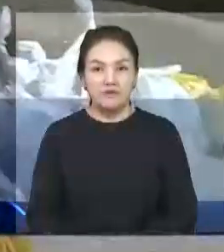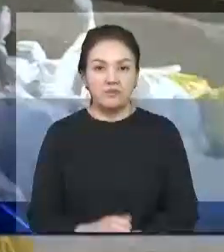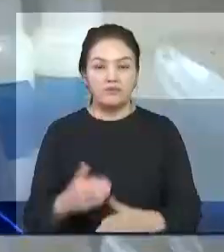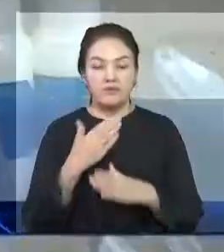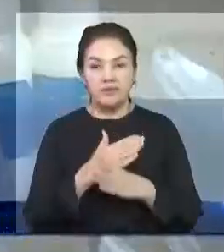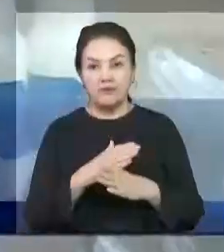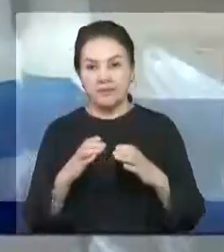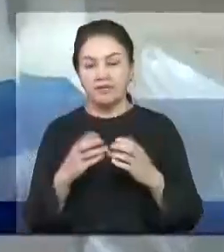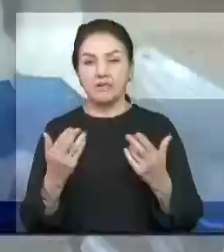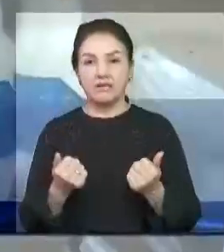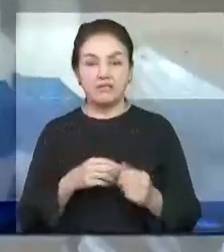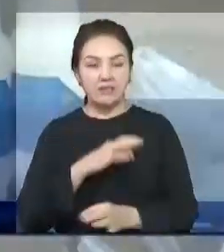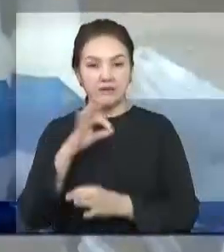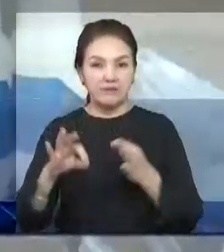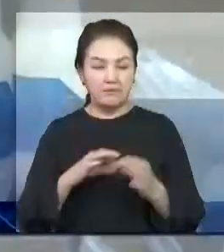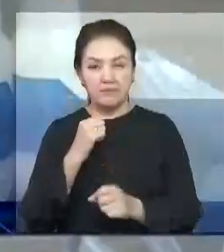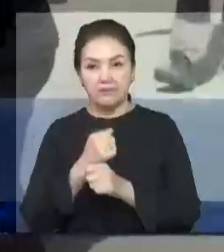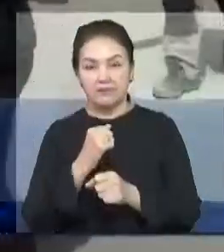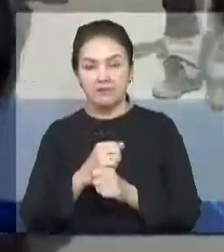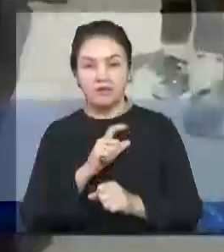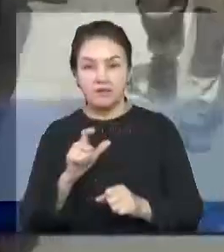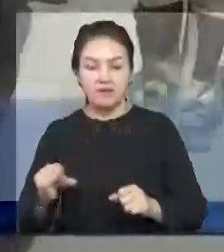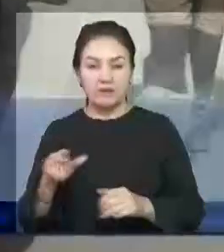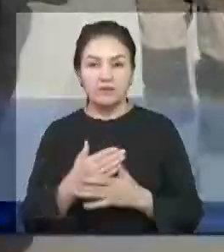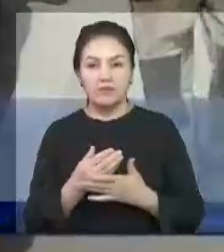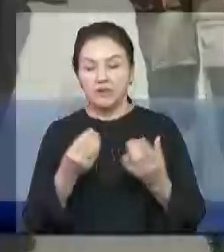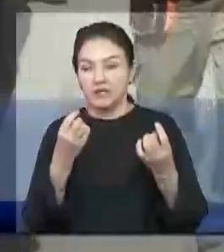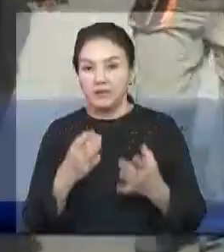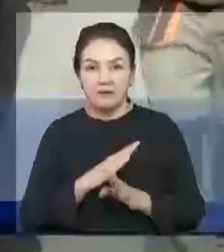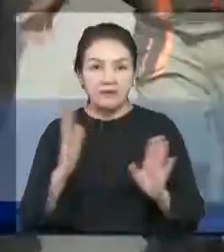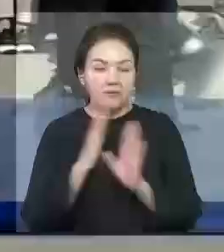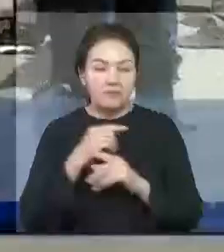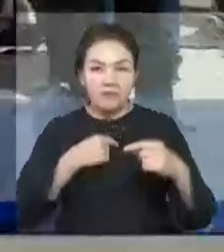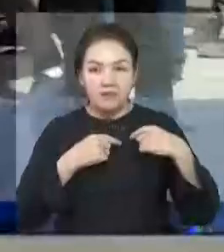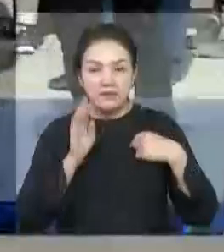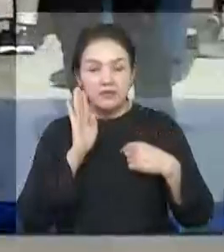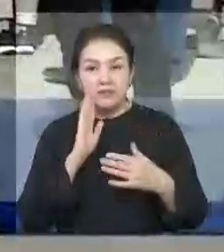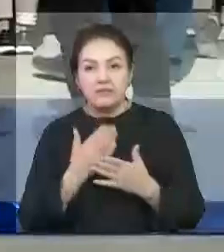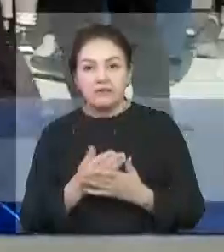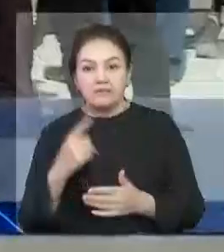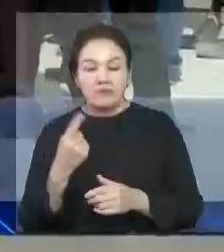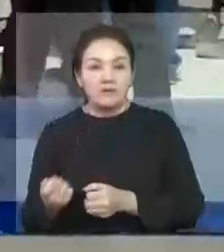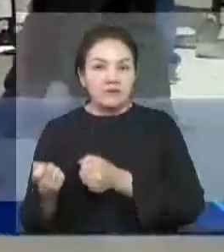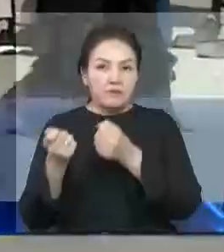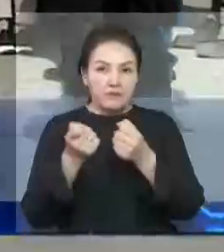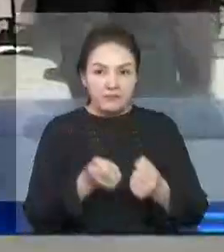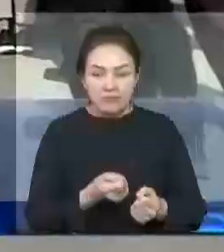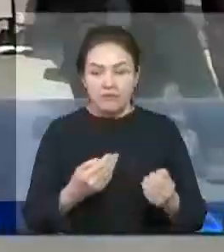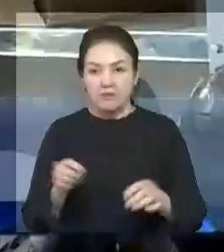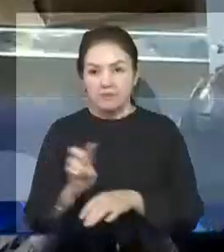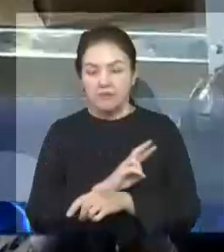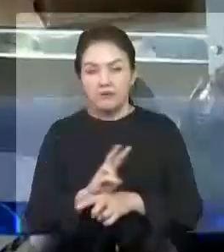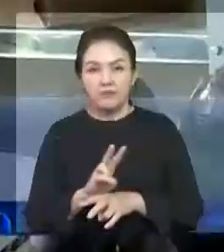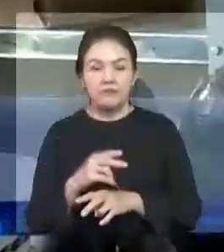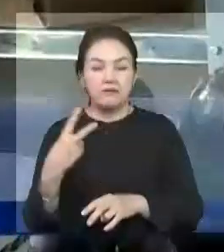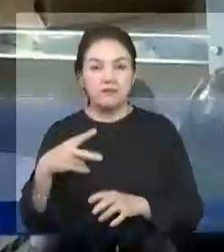гуманитарной помощи действительно круглосуточно работают люди, которым не безразличны судьбы пострадавших от паводка. Первые грузы сюда стали поступать в ночь на